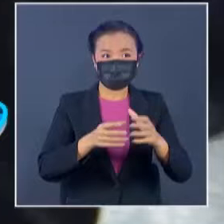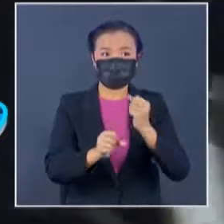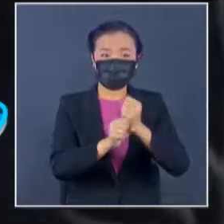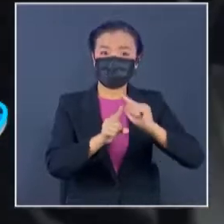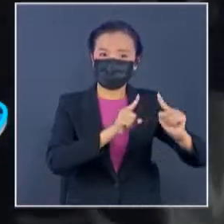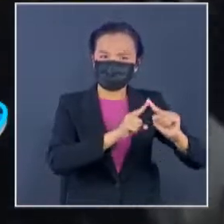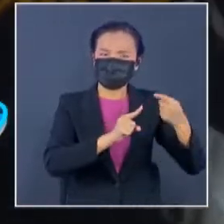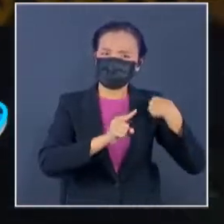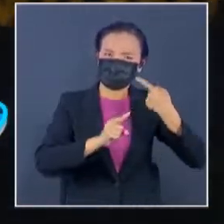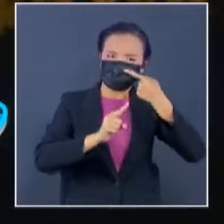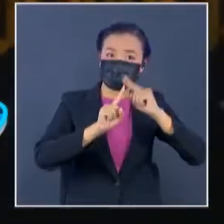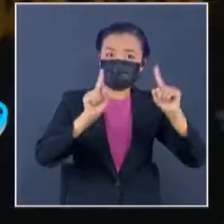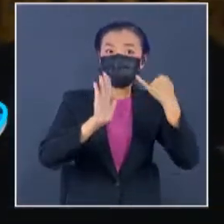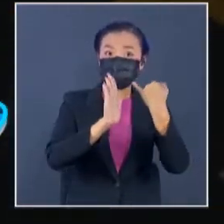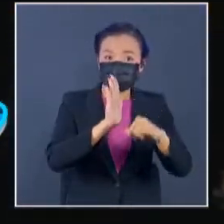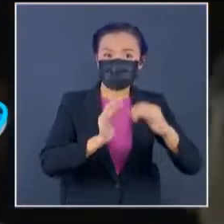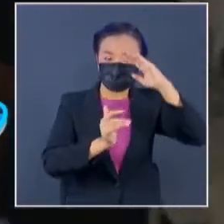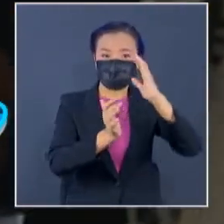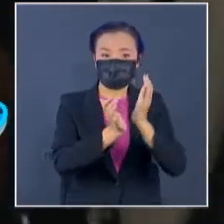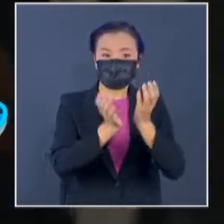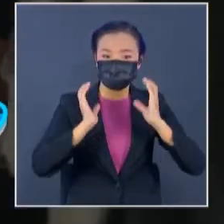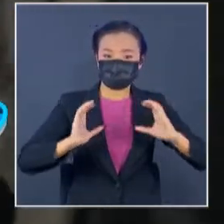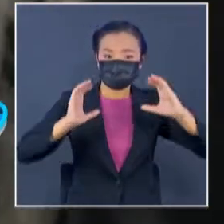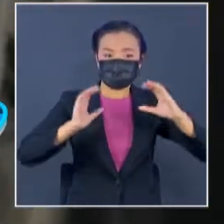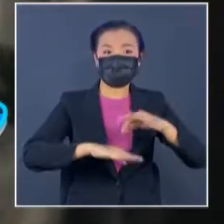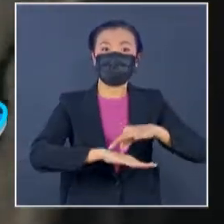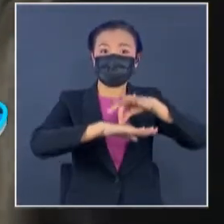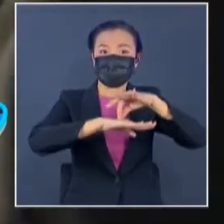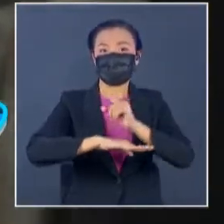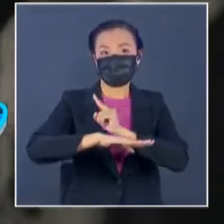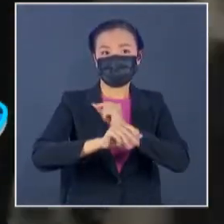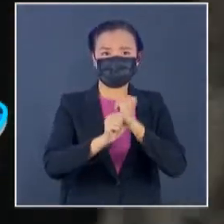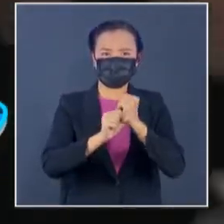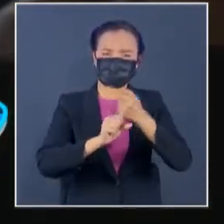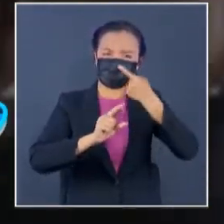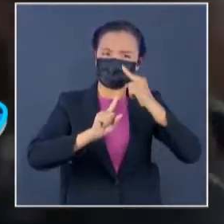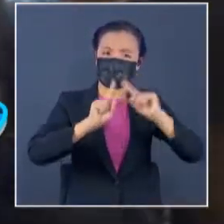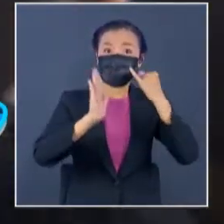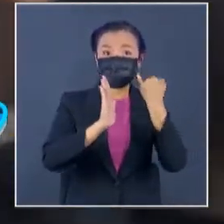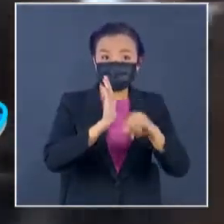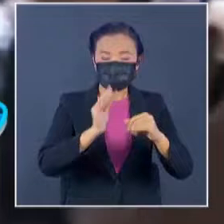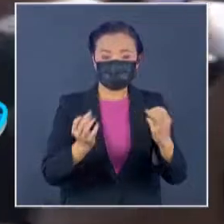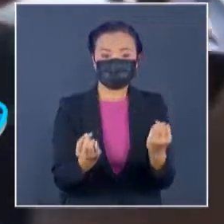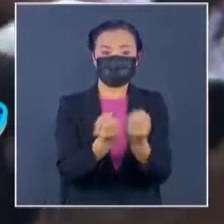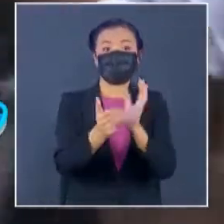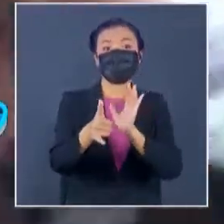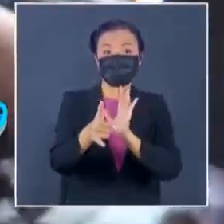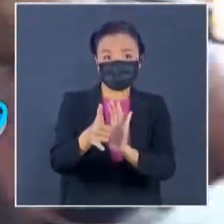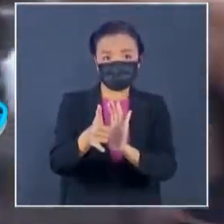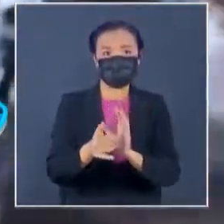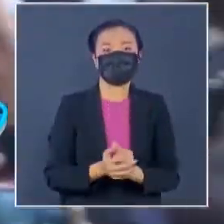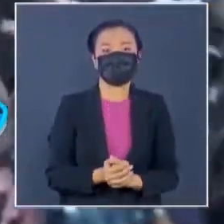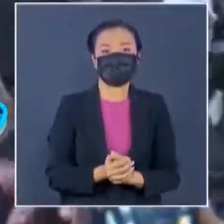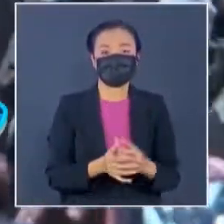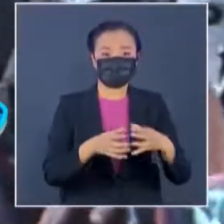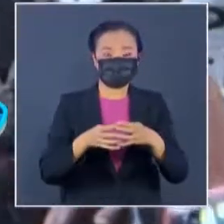าที่โดยมิชอบเป็นเจ้าพนักงานของรัฐร่วมกันใช้ตำแหน่งหน้าที่โดยมิชอบเพื่อให้เกิดความเสียหายแก่ผู้ใดผู้หนึ่งและ